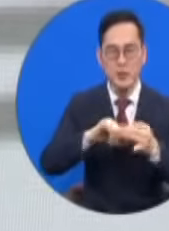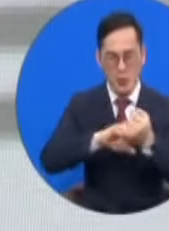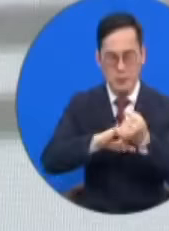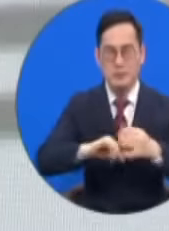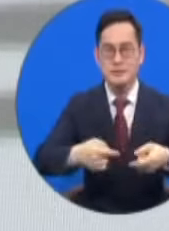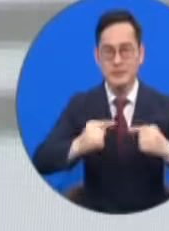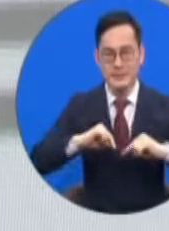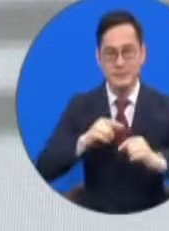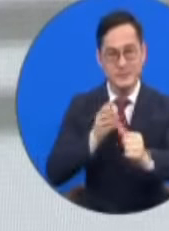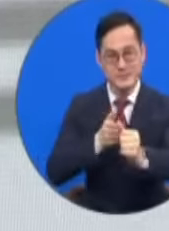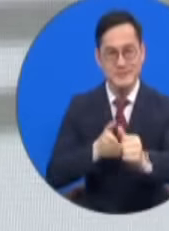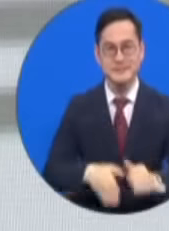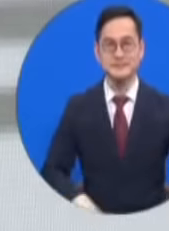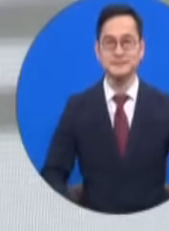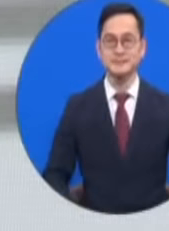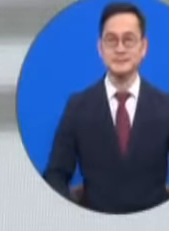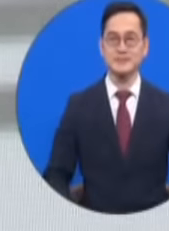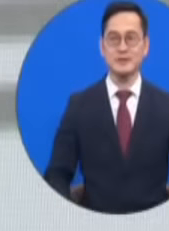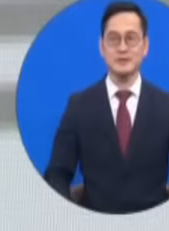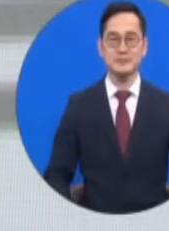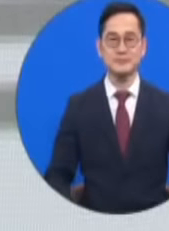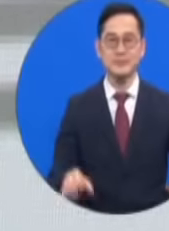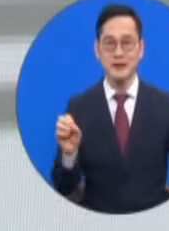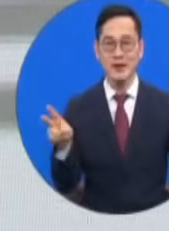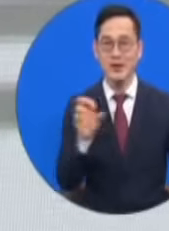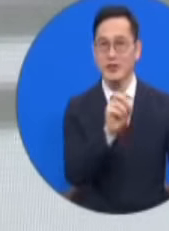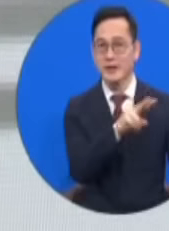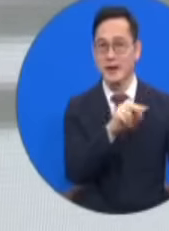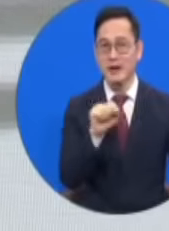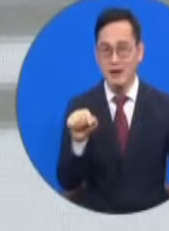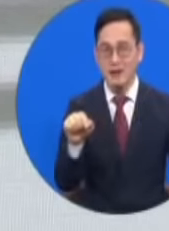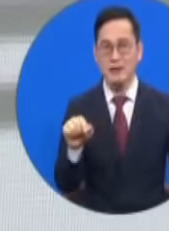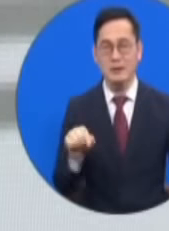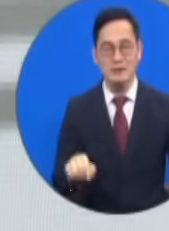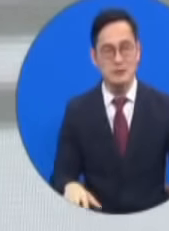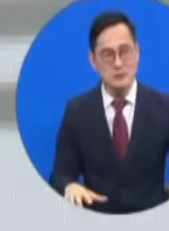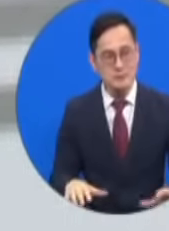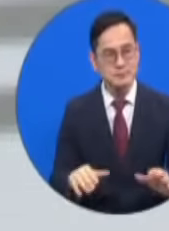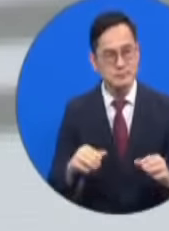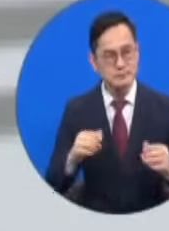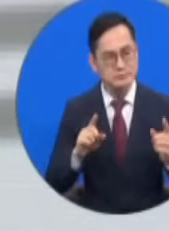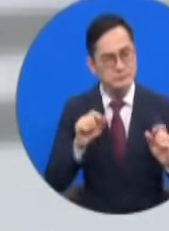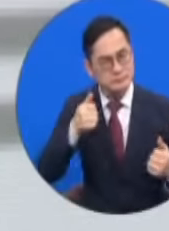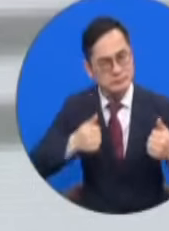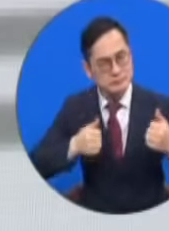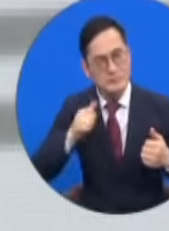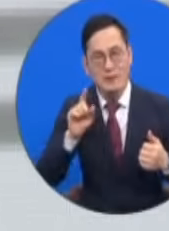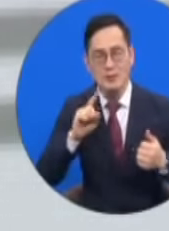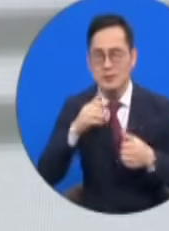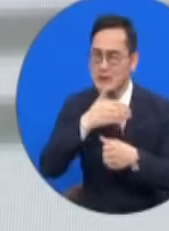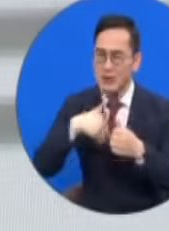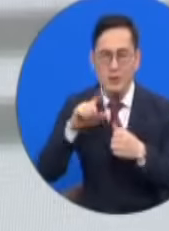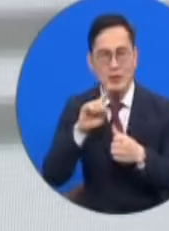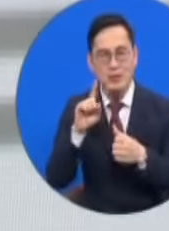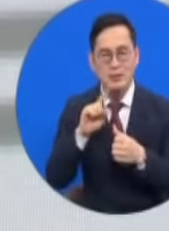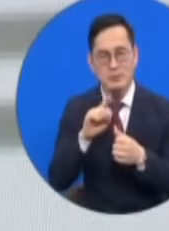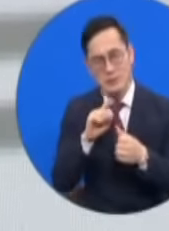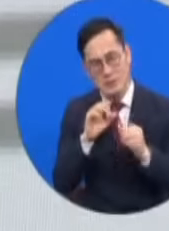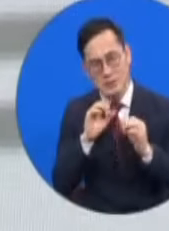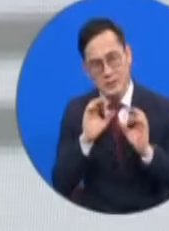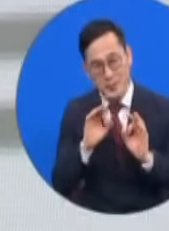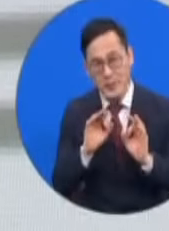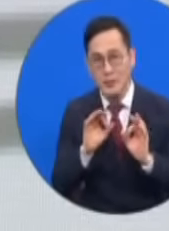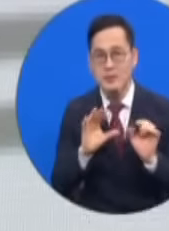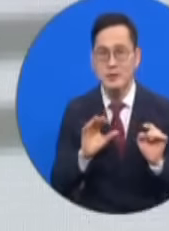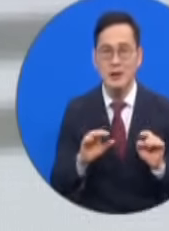국민으로서의 권리 행사하시기 바라겠습니다. 여야가 숨가쁘게 판세 분석을 하고 있는데, 당초 격전지가 50곳,